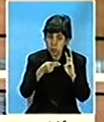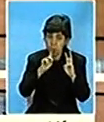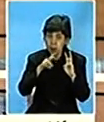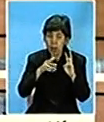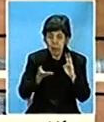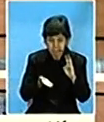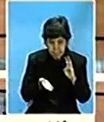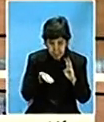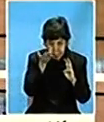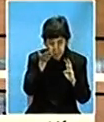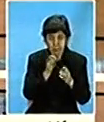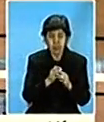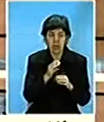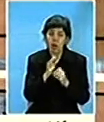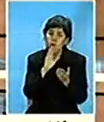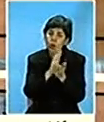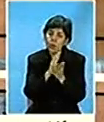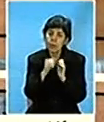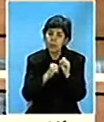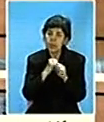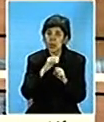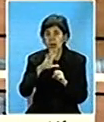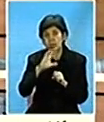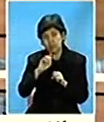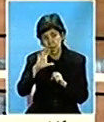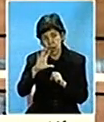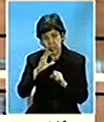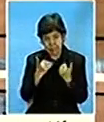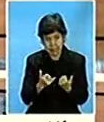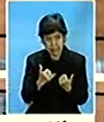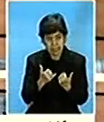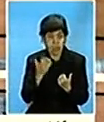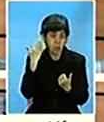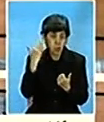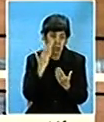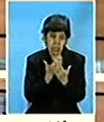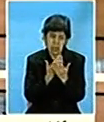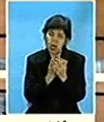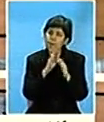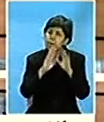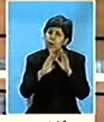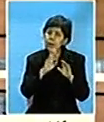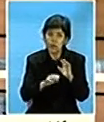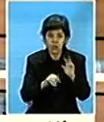ในปีที่แล้วคือปี2555ซึ่งขณะนั้นคิดเป็นประมาณร้อยละ